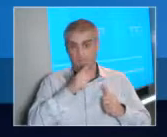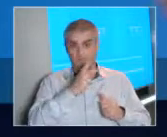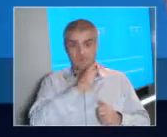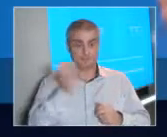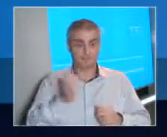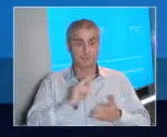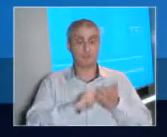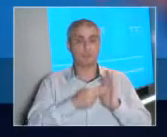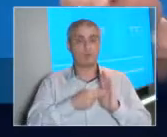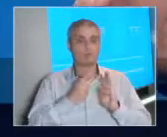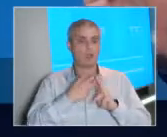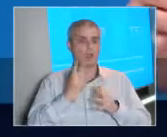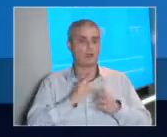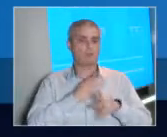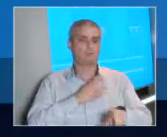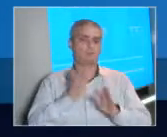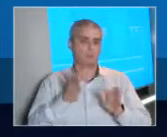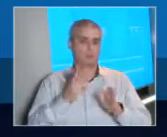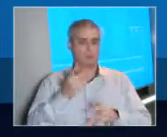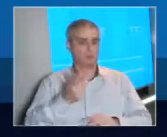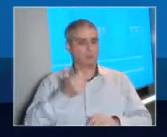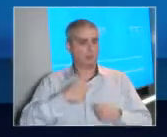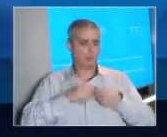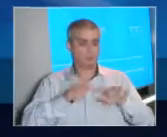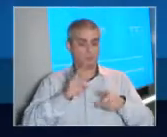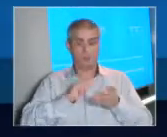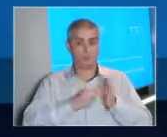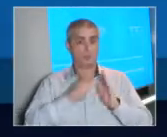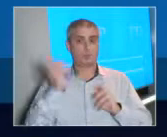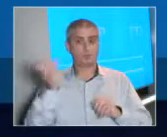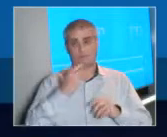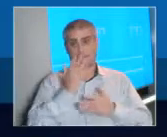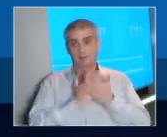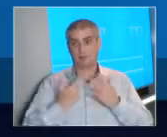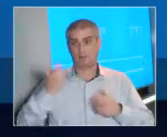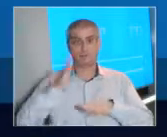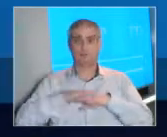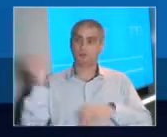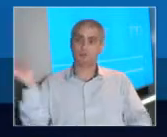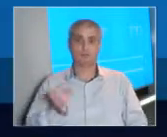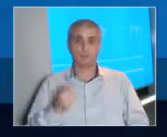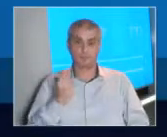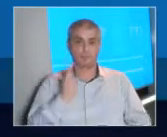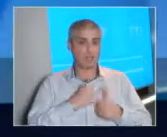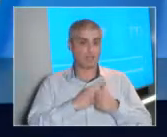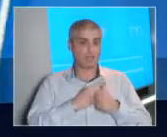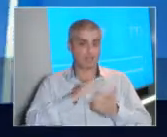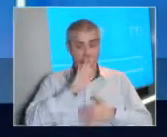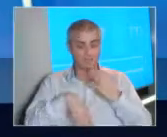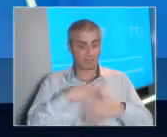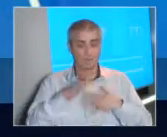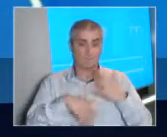שר פוליטי, אתה רק עושה את זה, אתה חבר ממשלה, אתה איש פוליטי, או שבאמת מביאים חלק מהשרים כשרים מקצועיים, זה דבר אחד. הערבוב